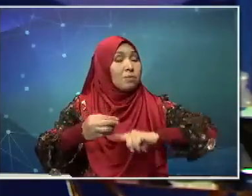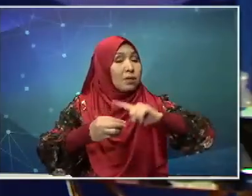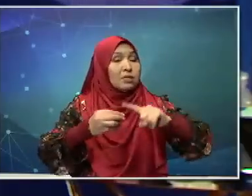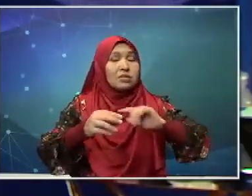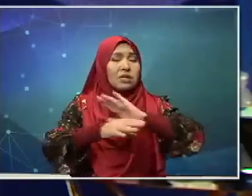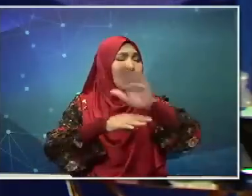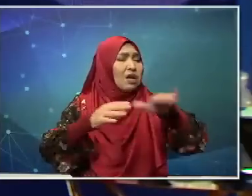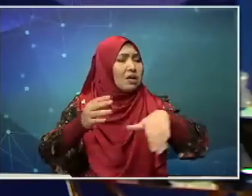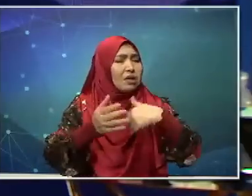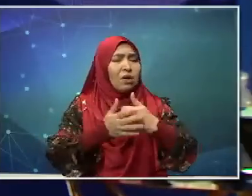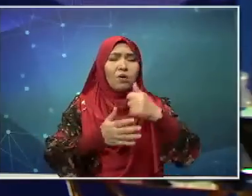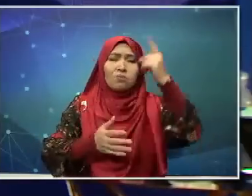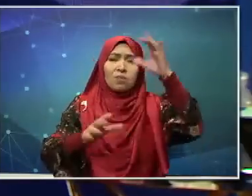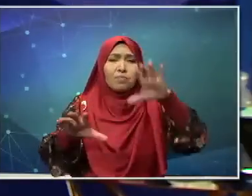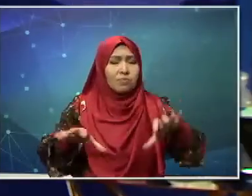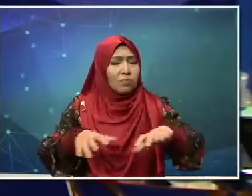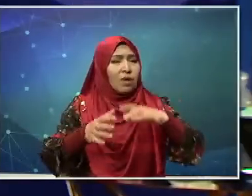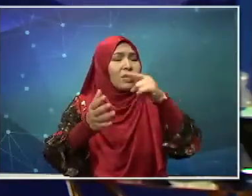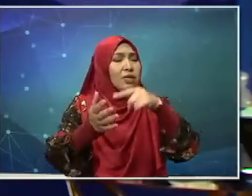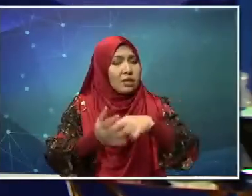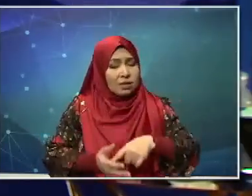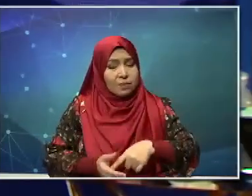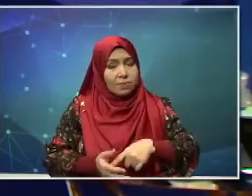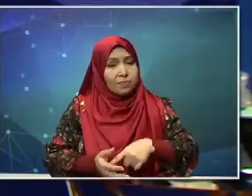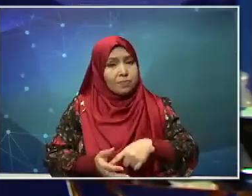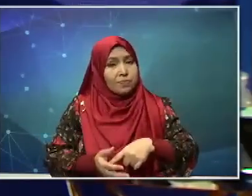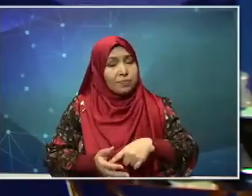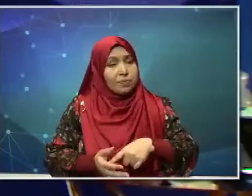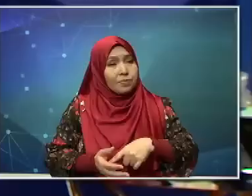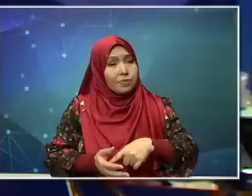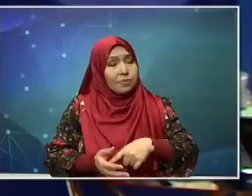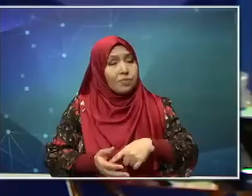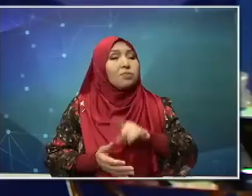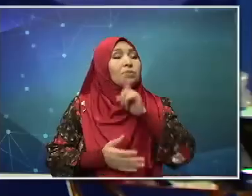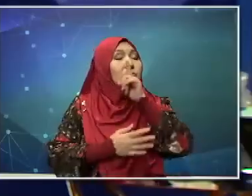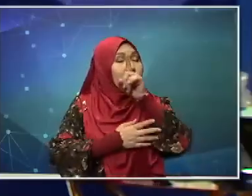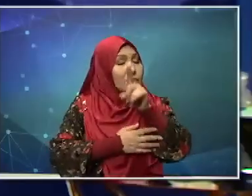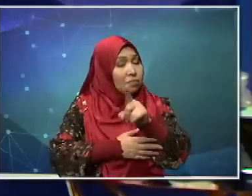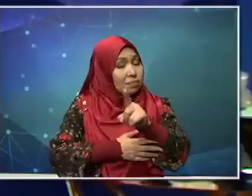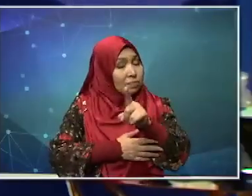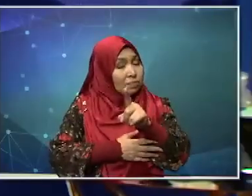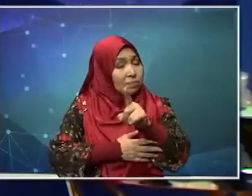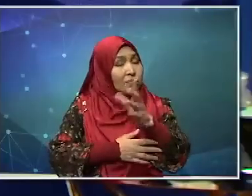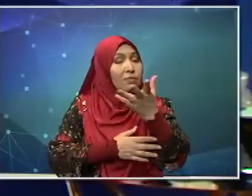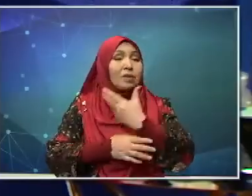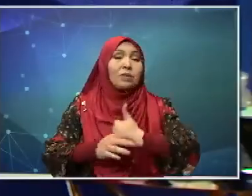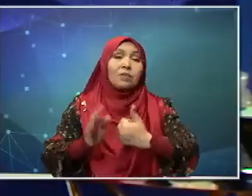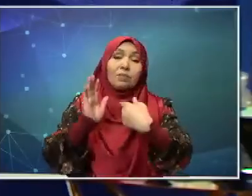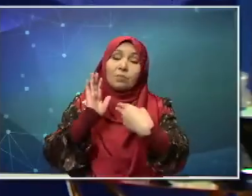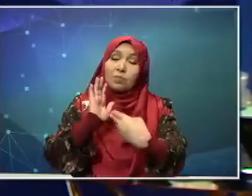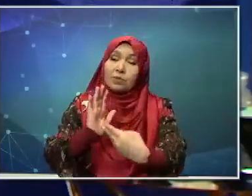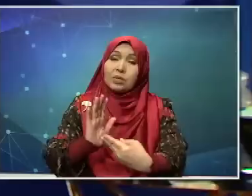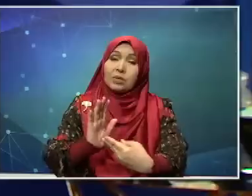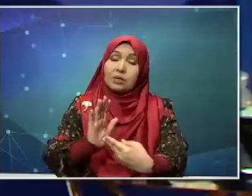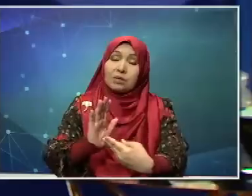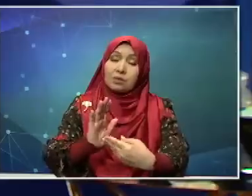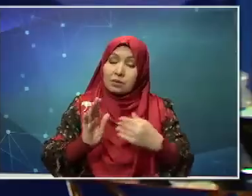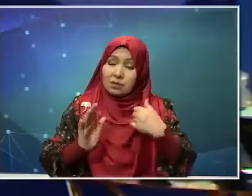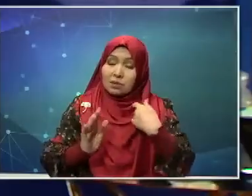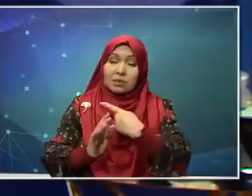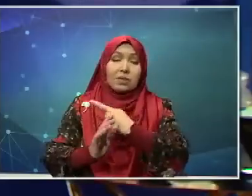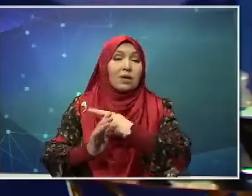segala lah udah kayak gini wa inna ilaihi rojiun alam walaupun sebenarnya nak memastikan kita akan kembali juga Allah SWT